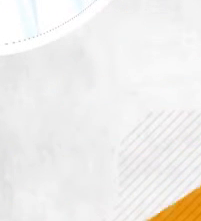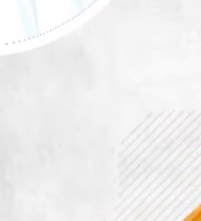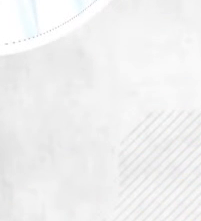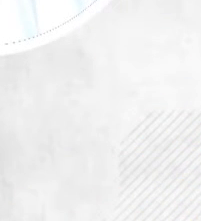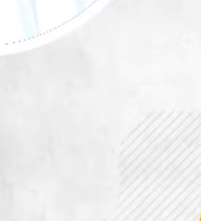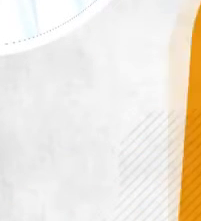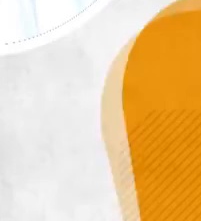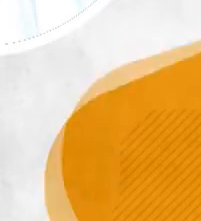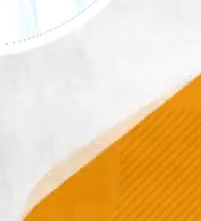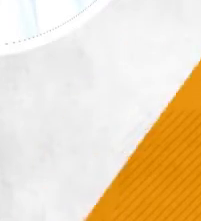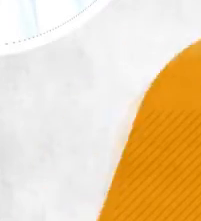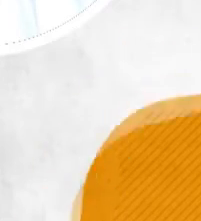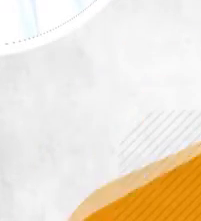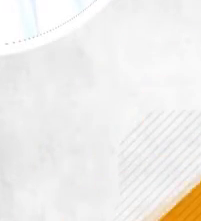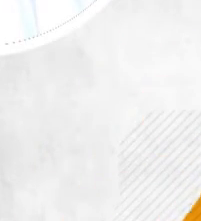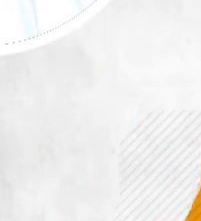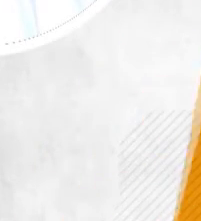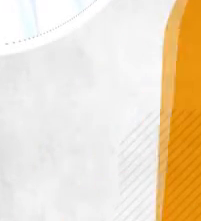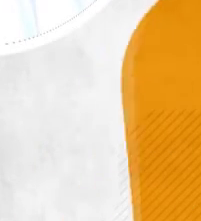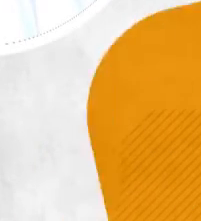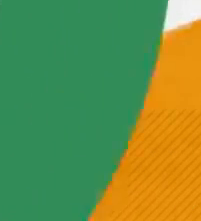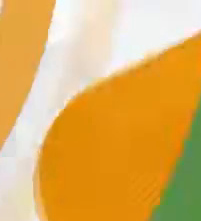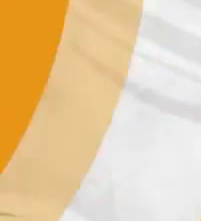Güne Merhaba'da yanıtlıyor.